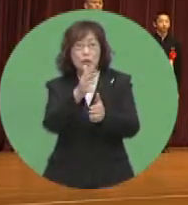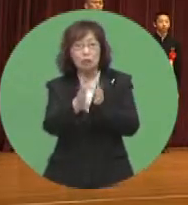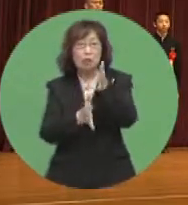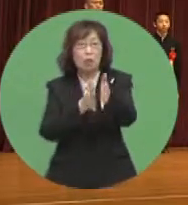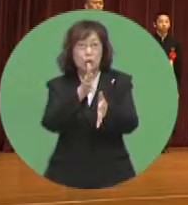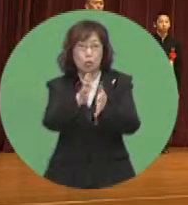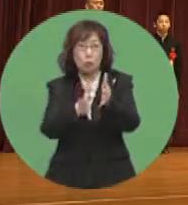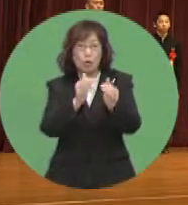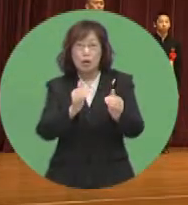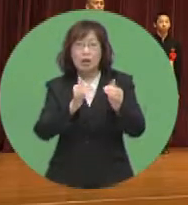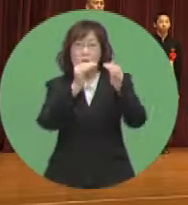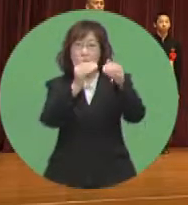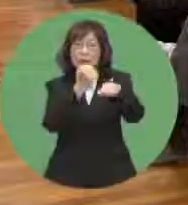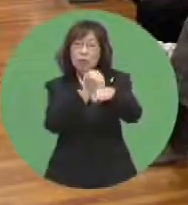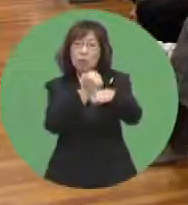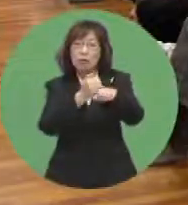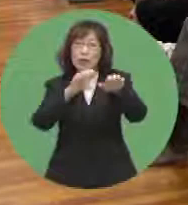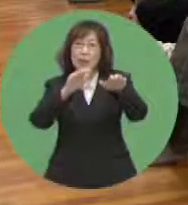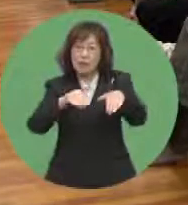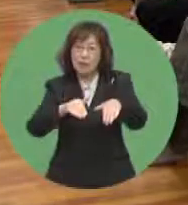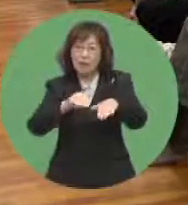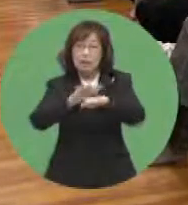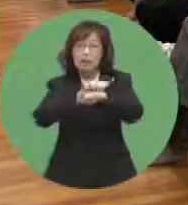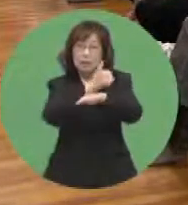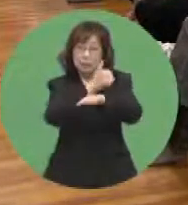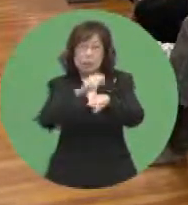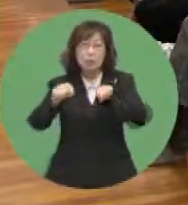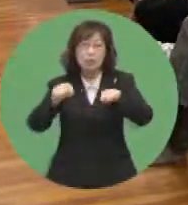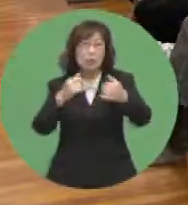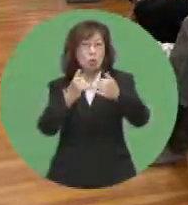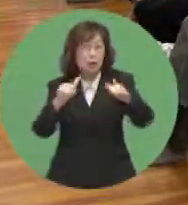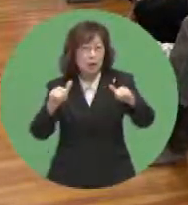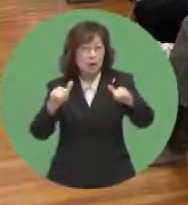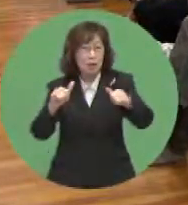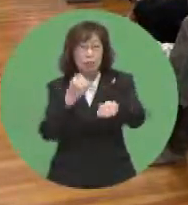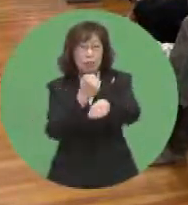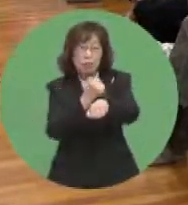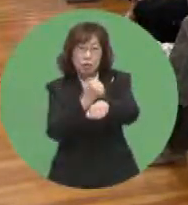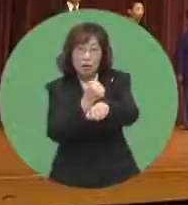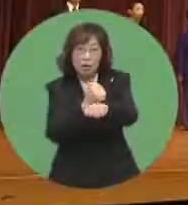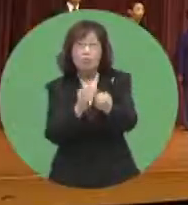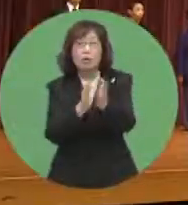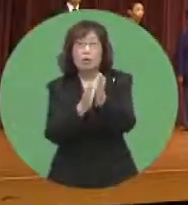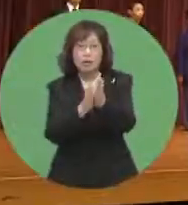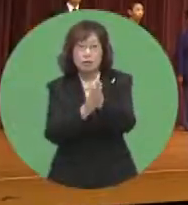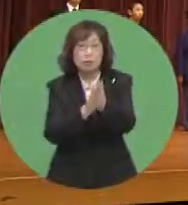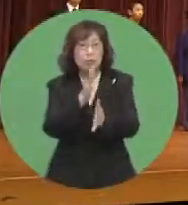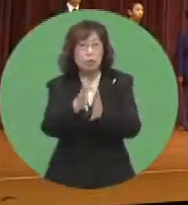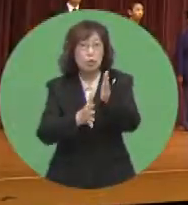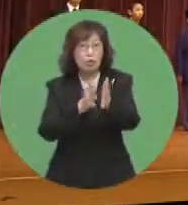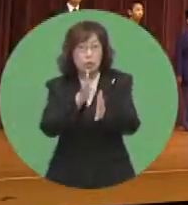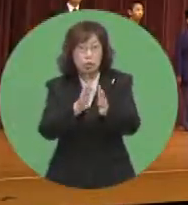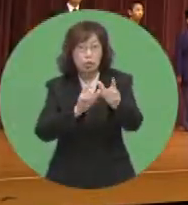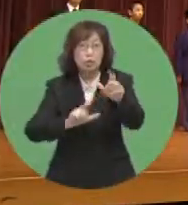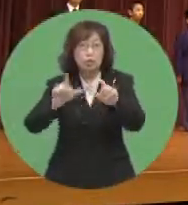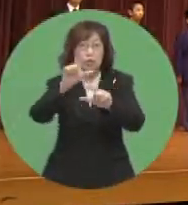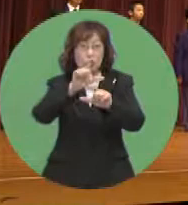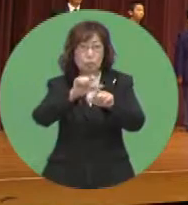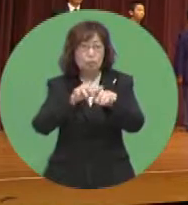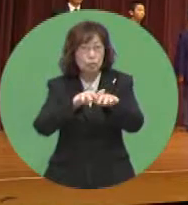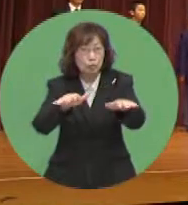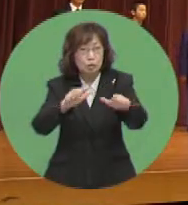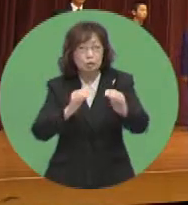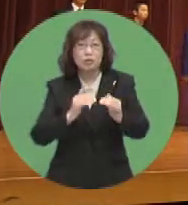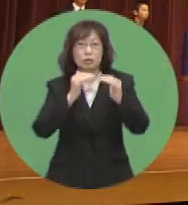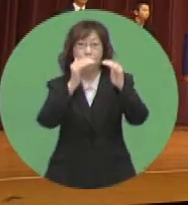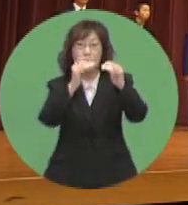に貢献した競技者やその指導者らの功績を称えるとともに、スポーツの一層の普及、振興を図ることを目的